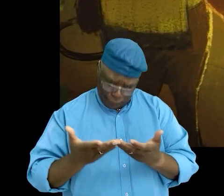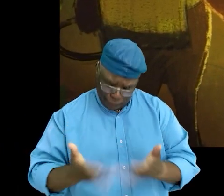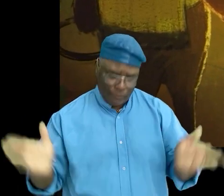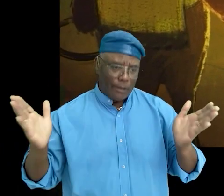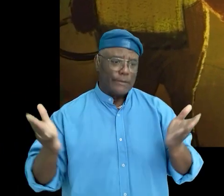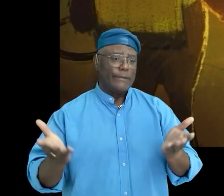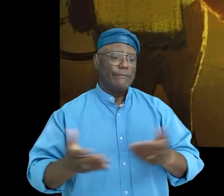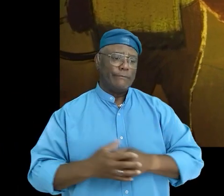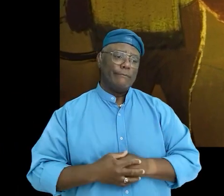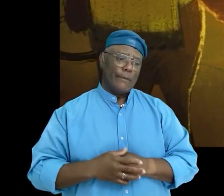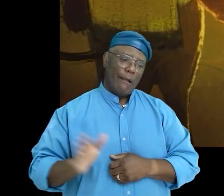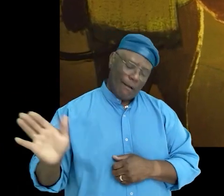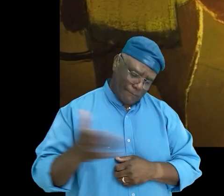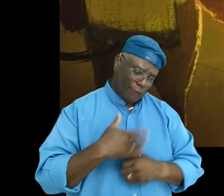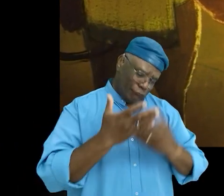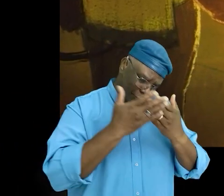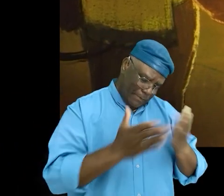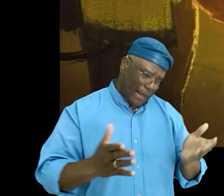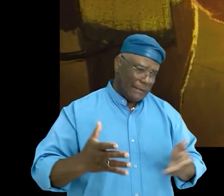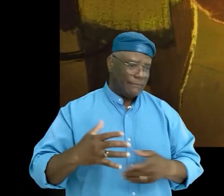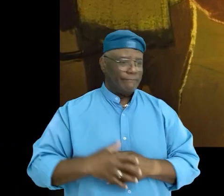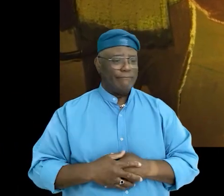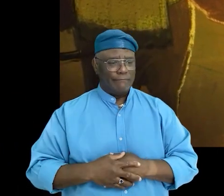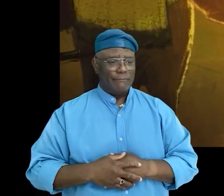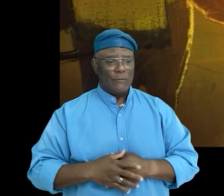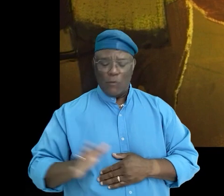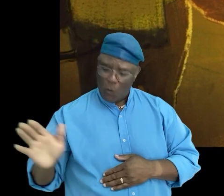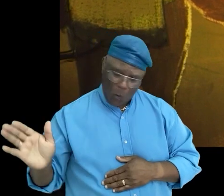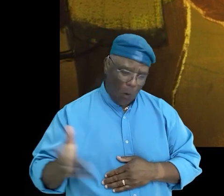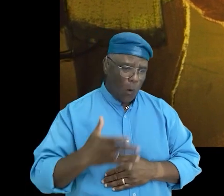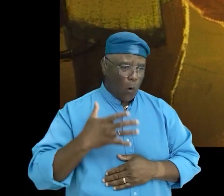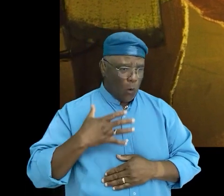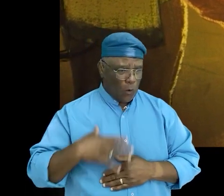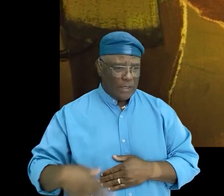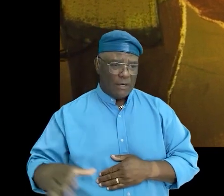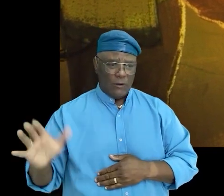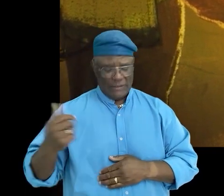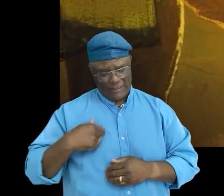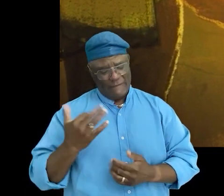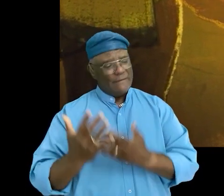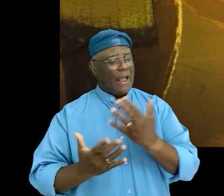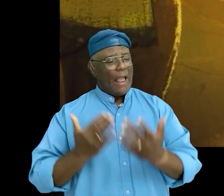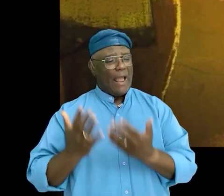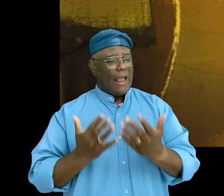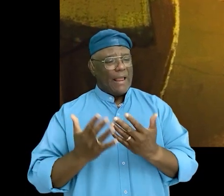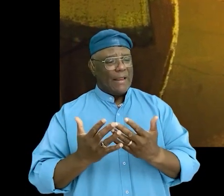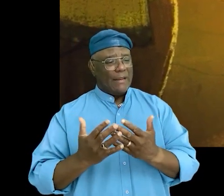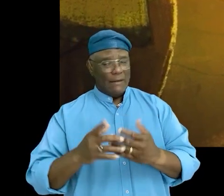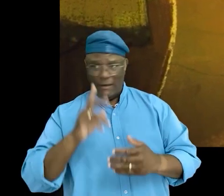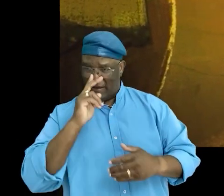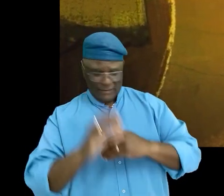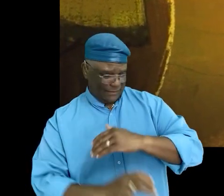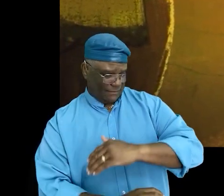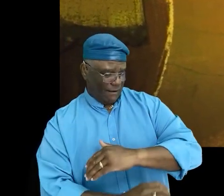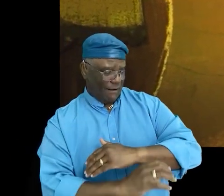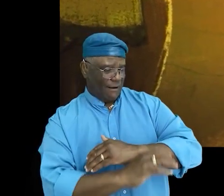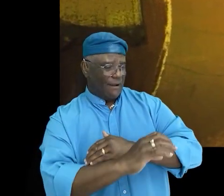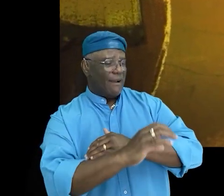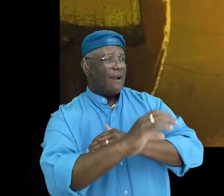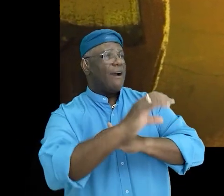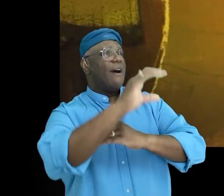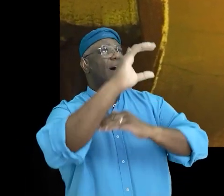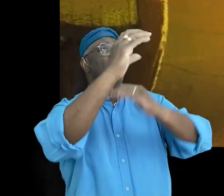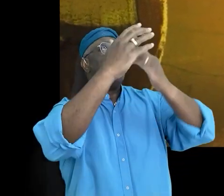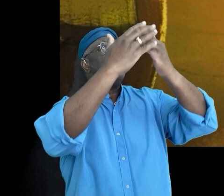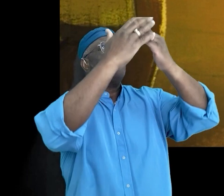iawn i chwarae â thân. Rhaid i pawb ei barchu. Mae angen tan arno ni i gyd. Edrych ar y haul yn